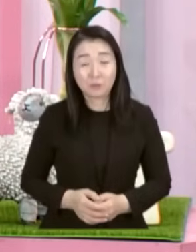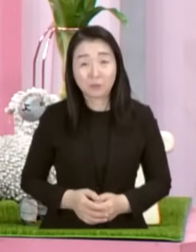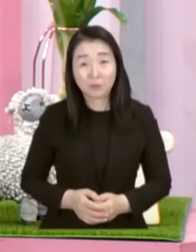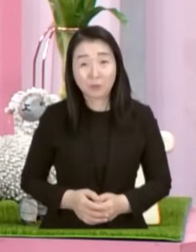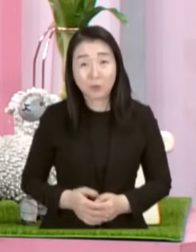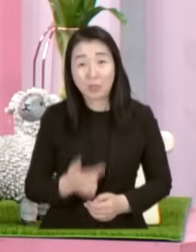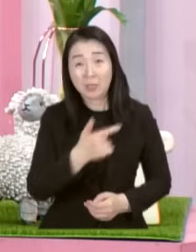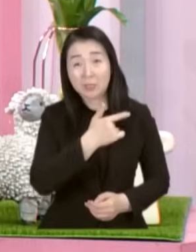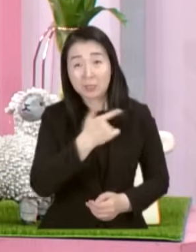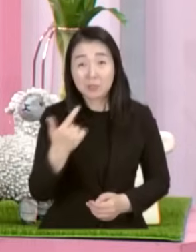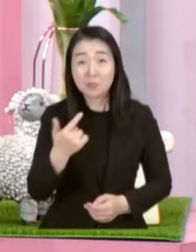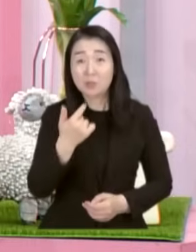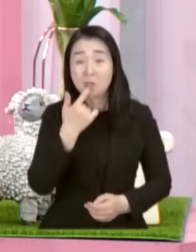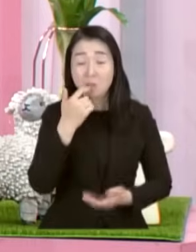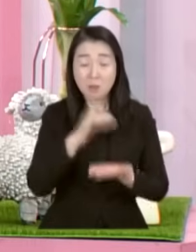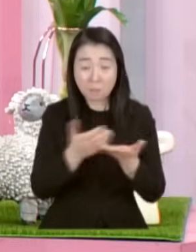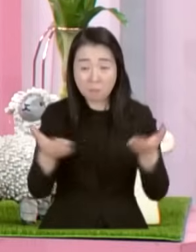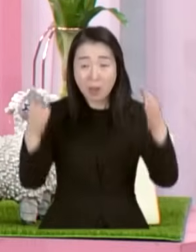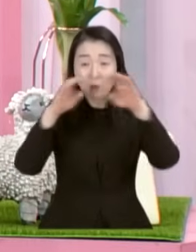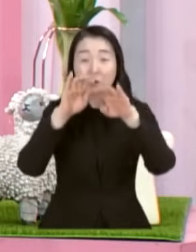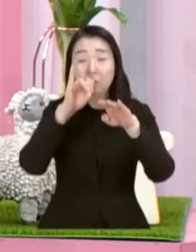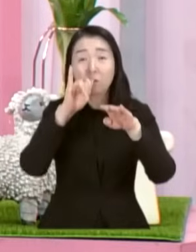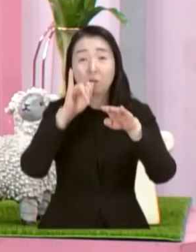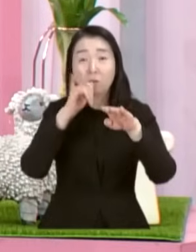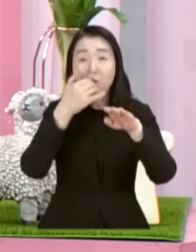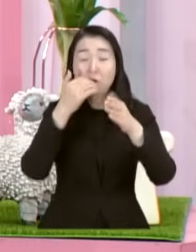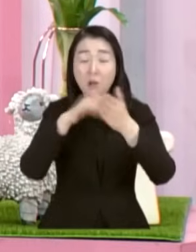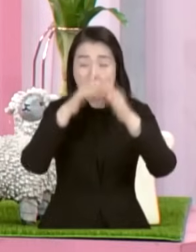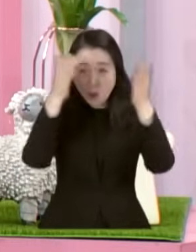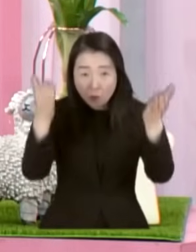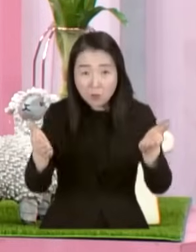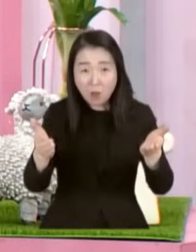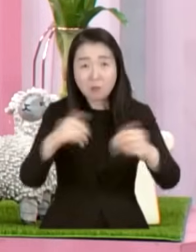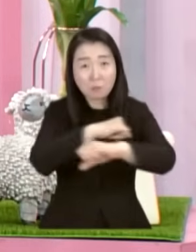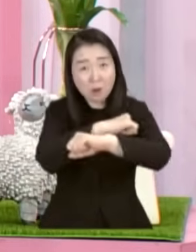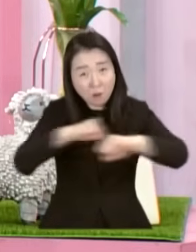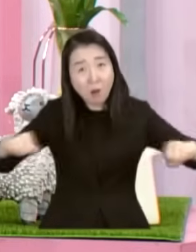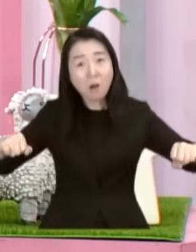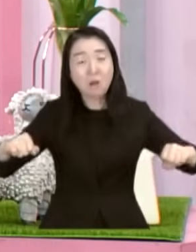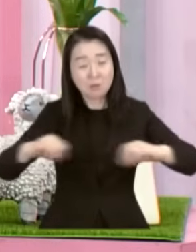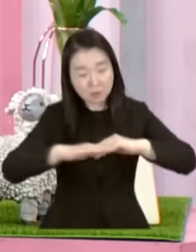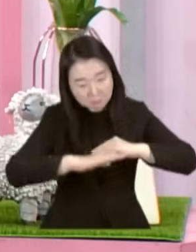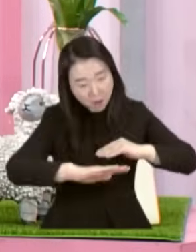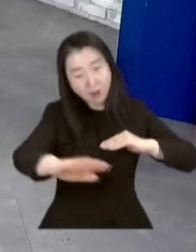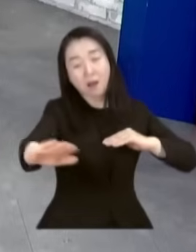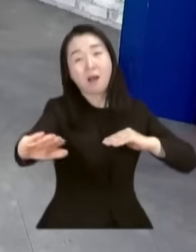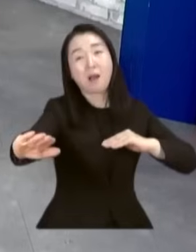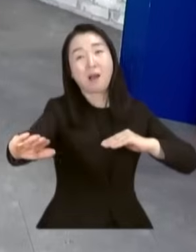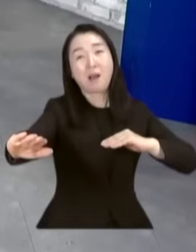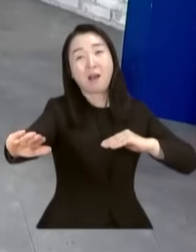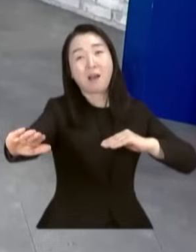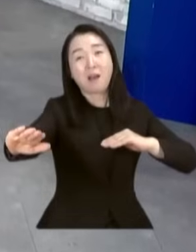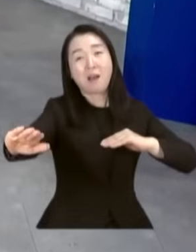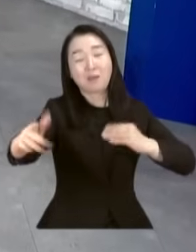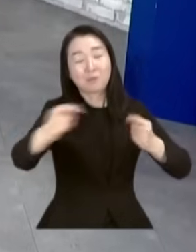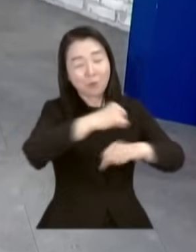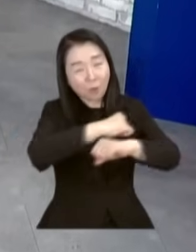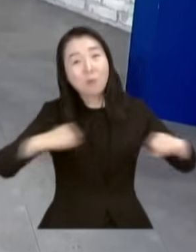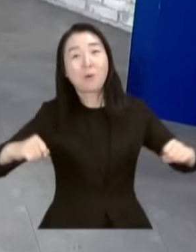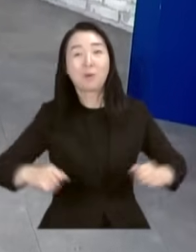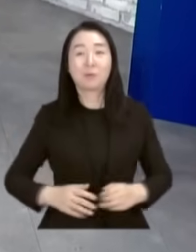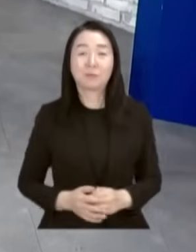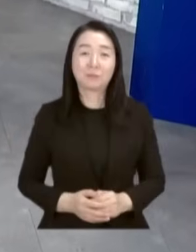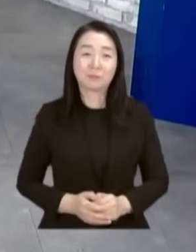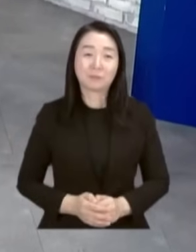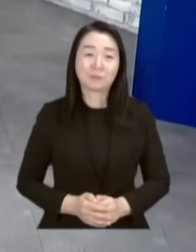바위가 있습니다. 바위 하나가 우리 스튜디오만 해. 일자로 딱 칼로 베인 것처럼 떡 시루처럼